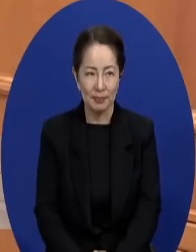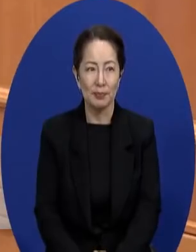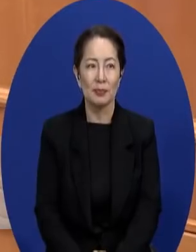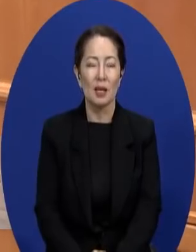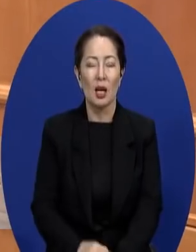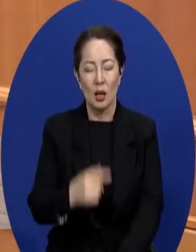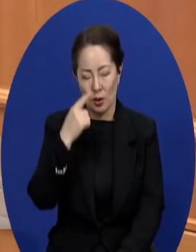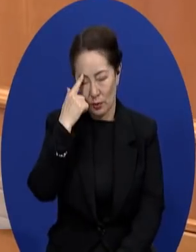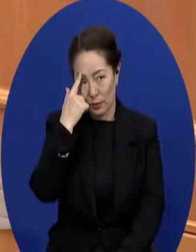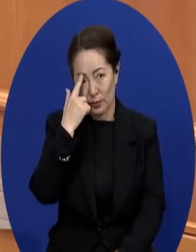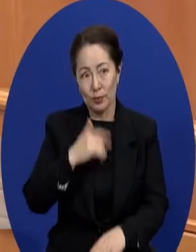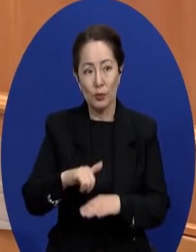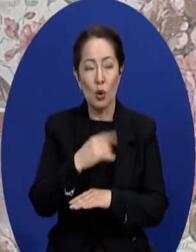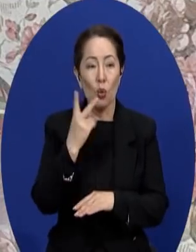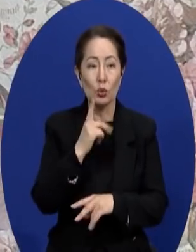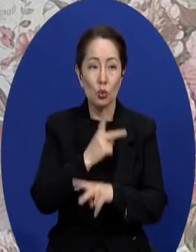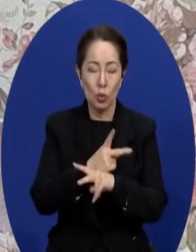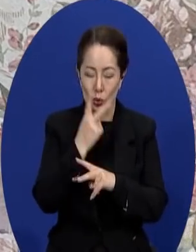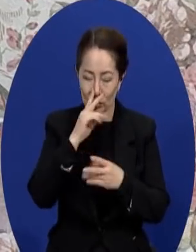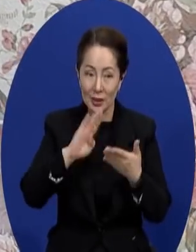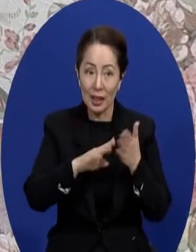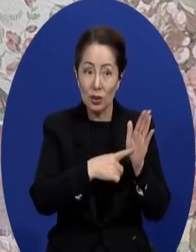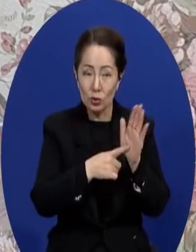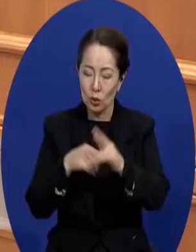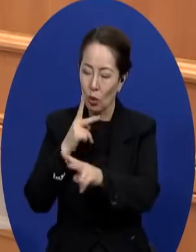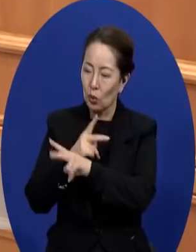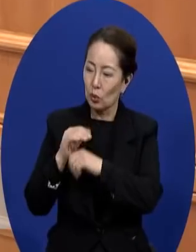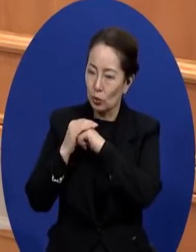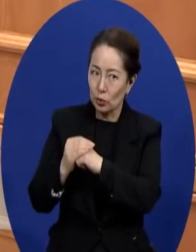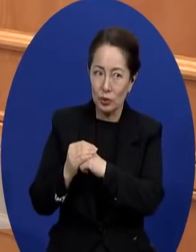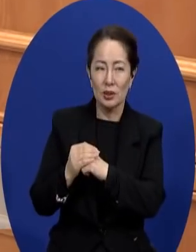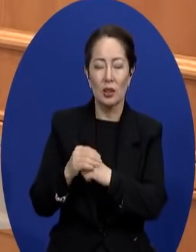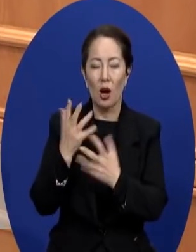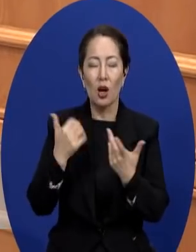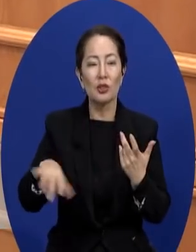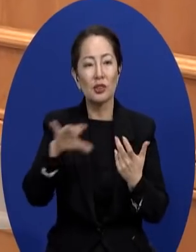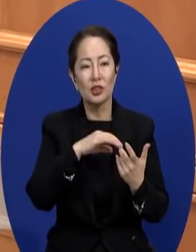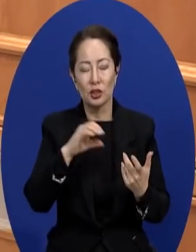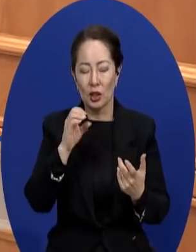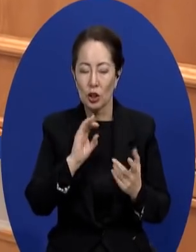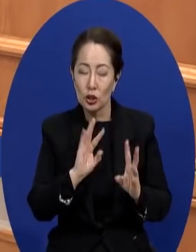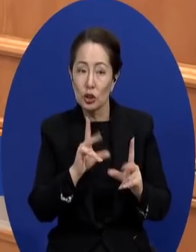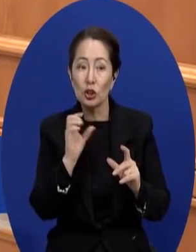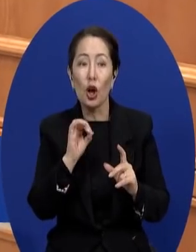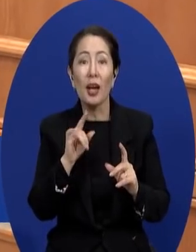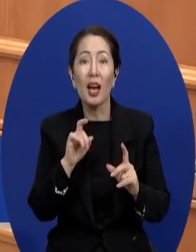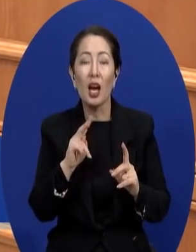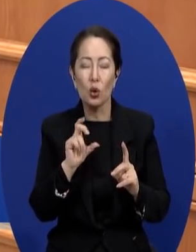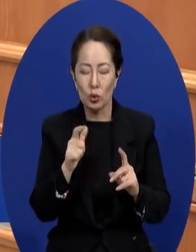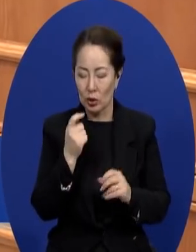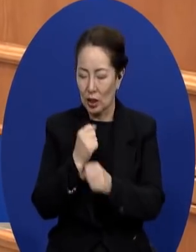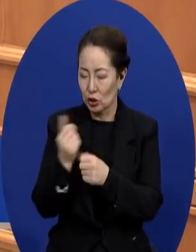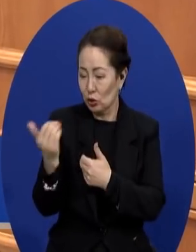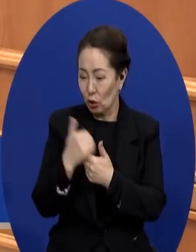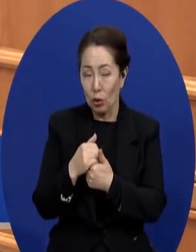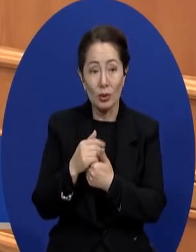хуулийн үндсэн санааг түгээн дэлгэрүүлэх, хууль дээдлэх ёсыг төлөвшүүлэх, олон нийтийн соён гэгээ эрхлэх, үйлсэд оруулсан хувь нэмрийг